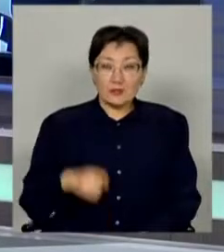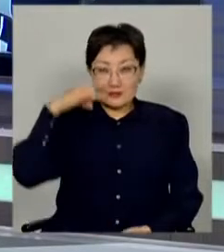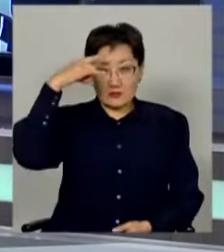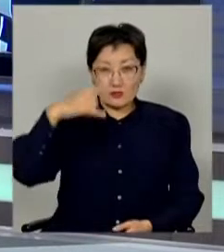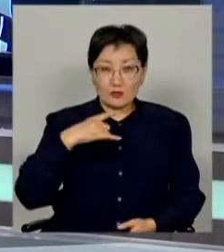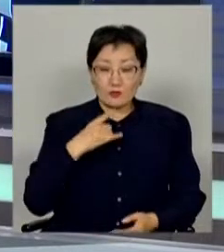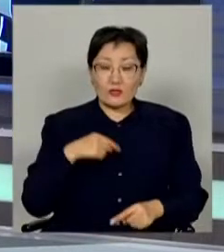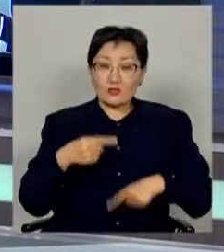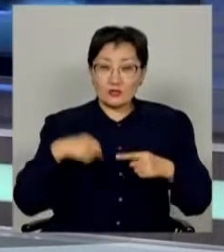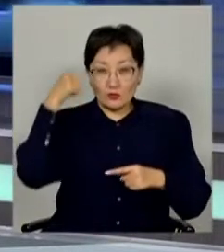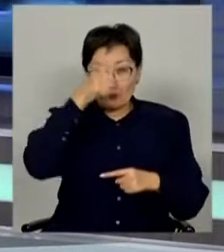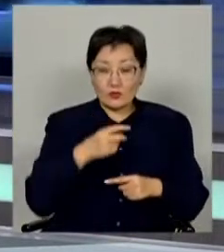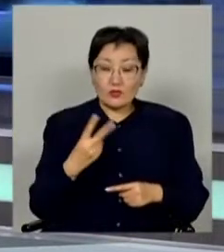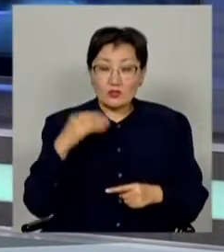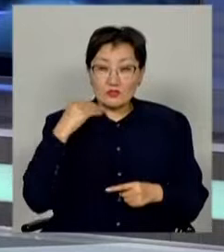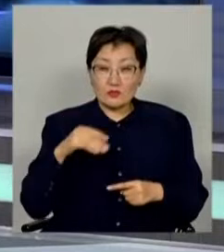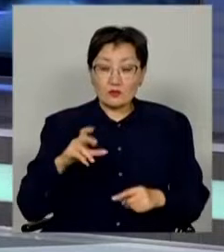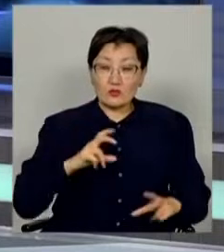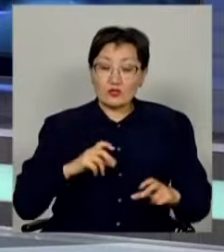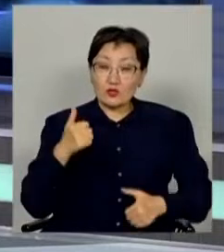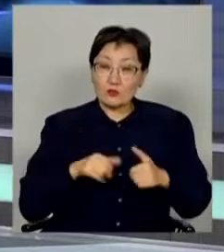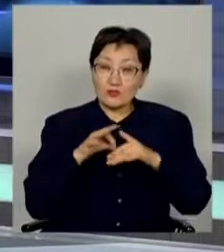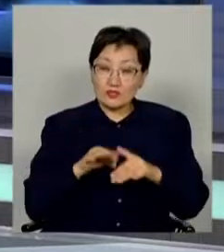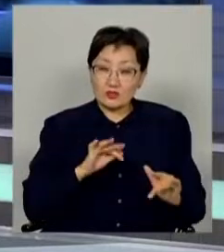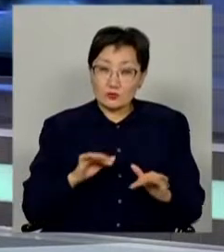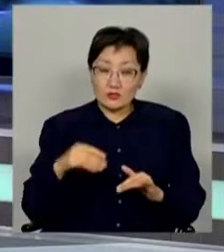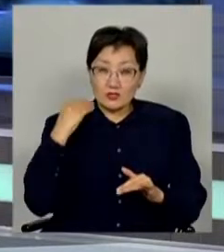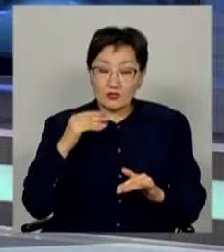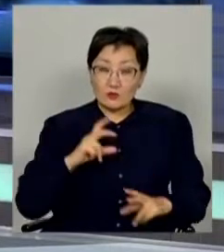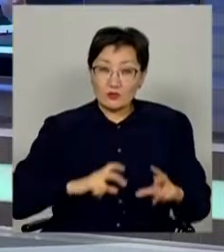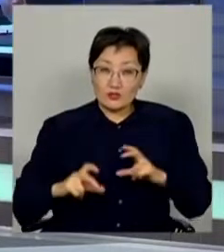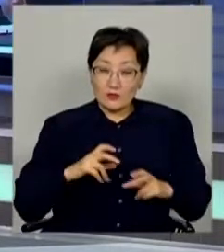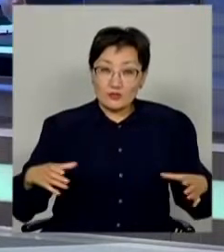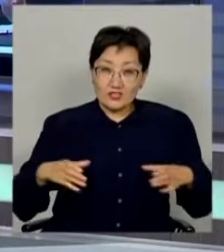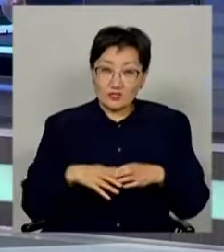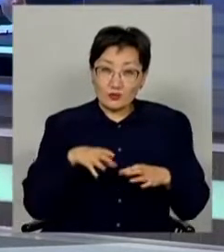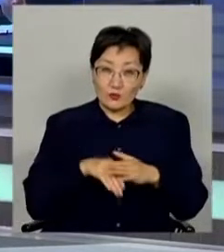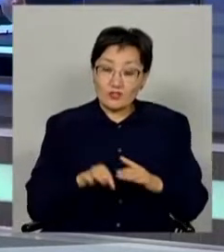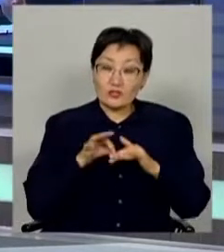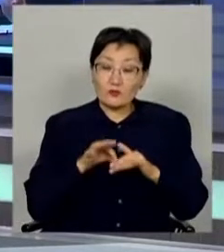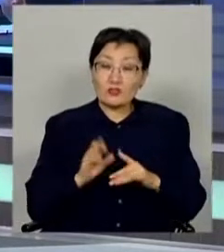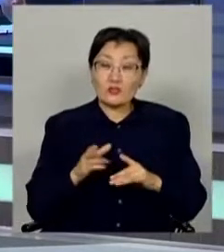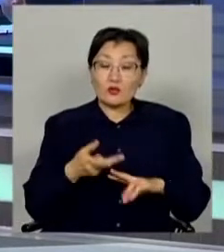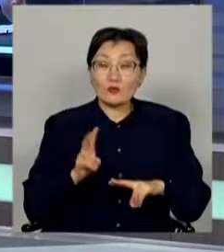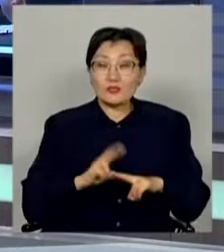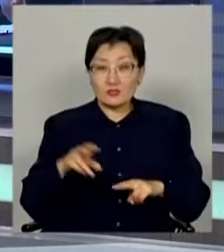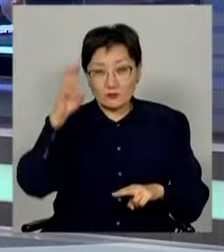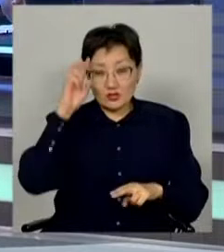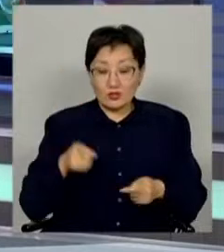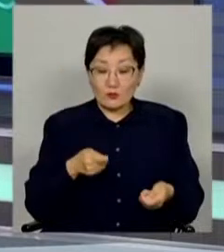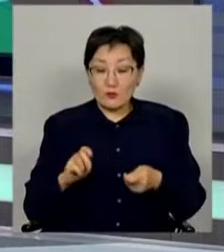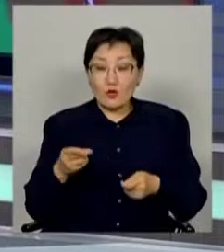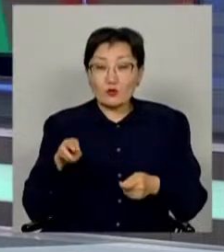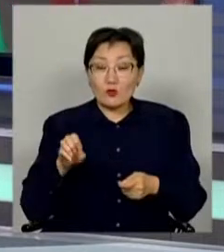Қазақстанда келер жылы екінші түркі универсиадасы өтеді. Шара түркі университеттері одағы аясында ұйымдастырылмақ. Бұл туралы мемлекет